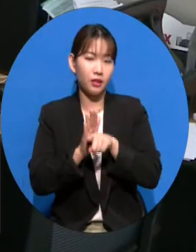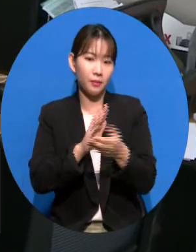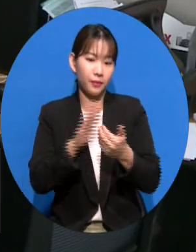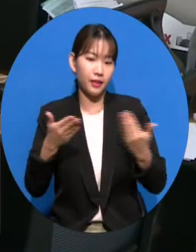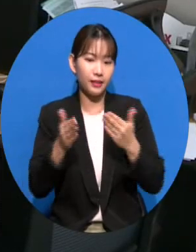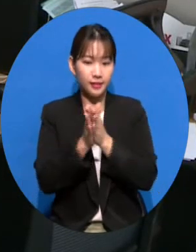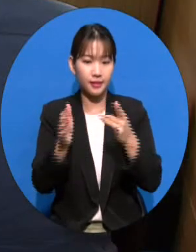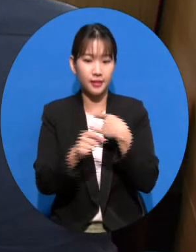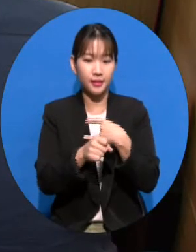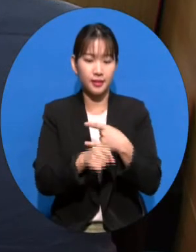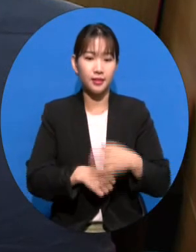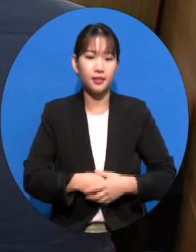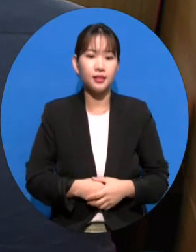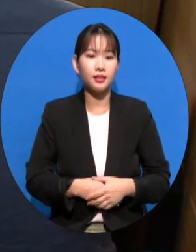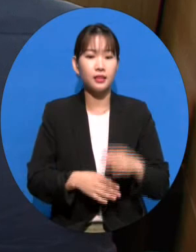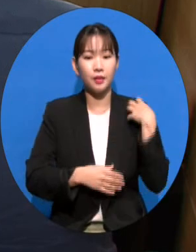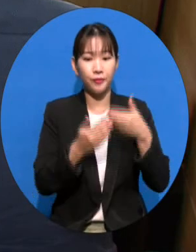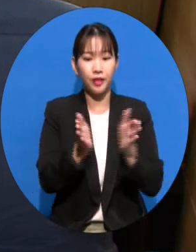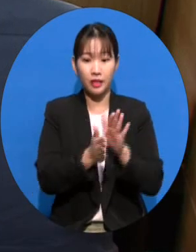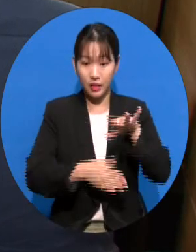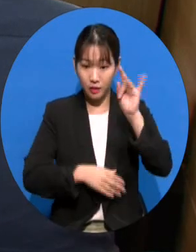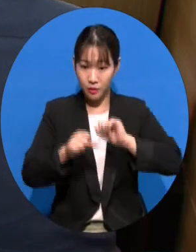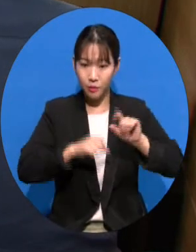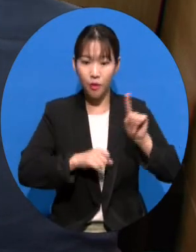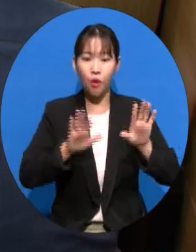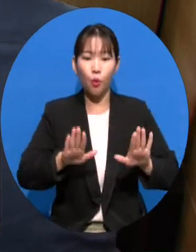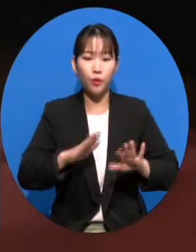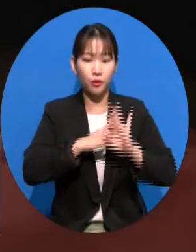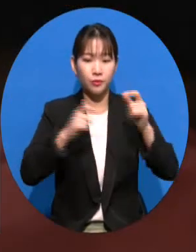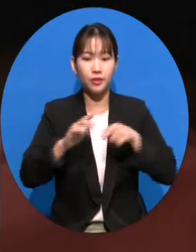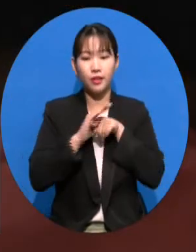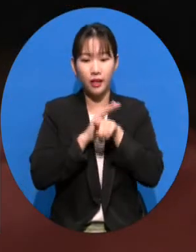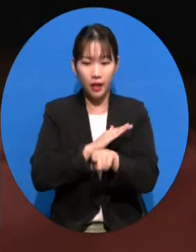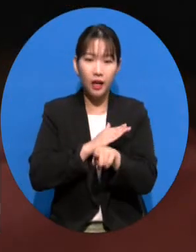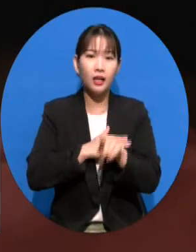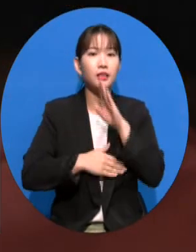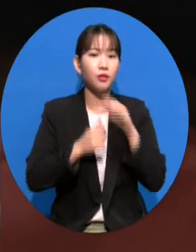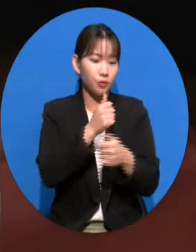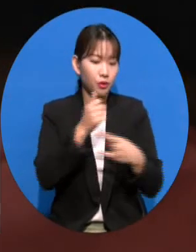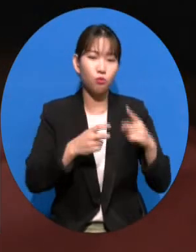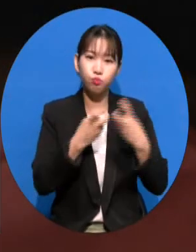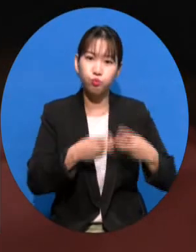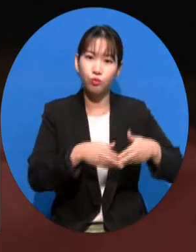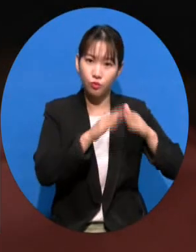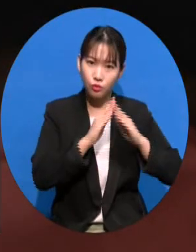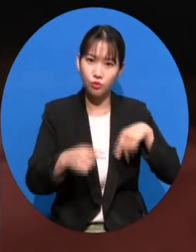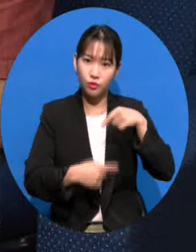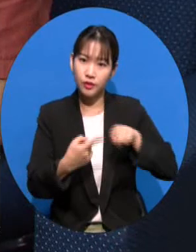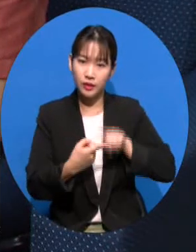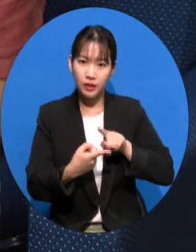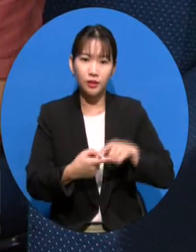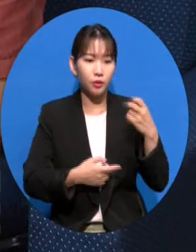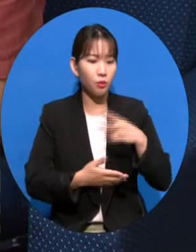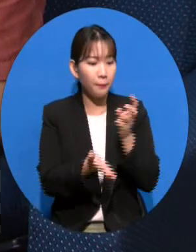사전작업에 들어갔습니다. TF는 첫 활동으로 오늘 동부권을 찾아 실무위원회를 어떻게 구성하고 운영할지,